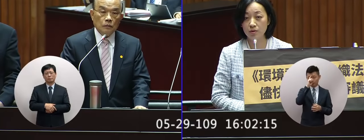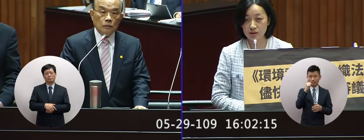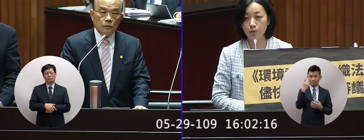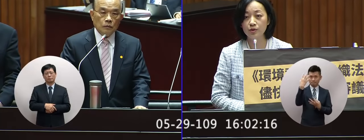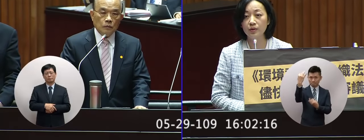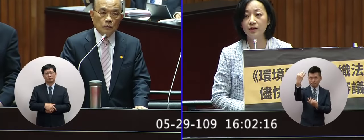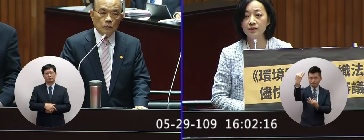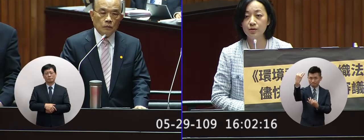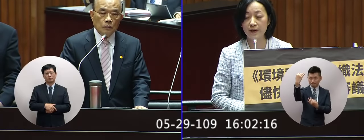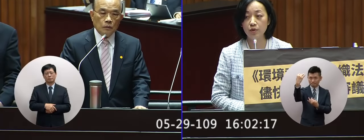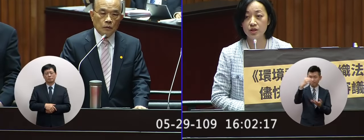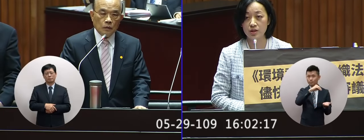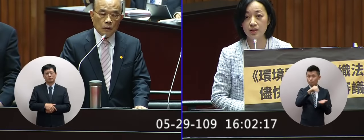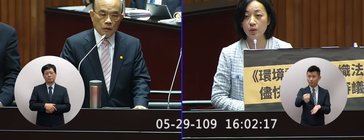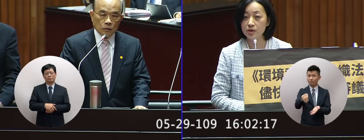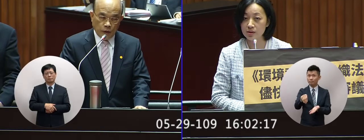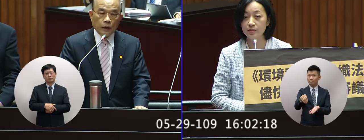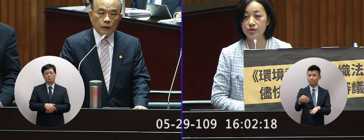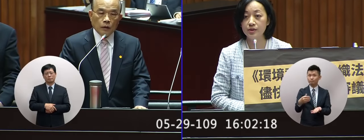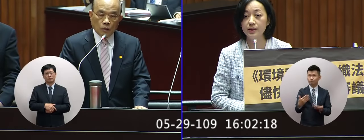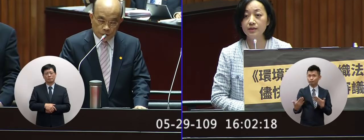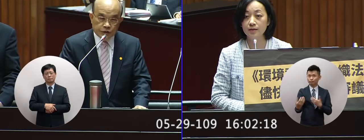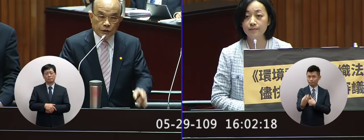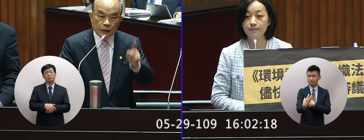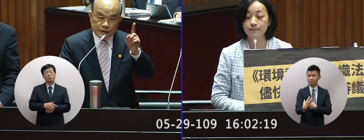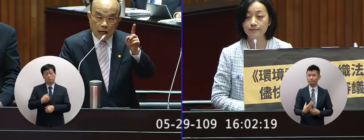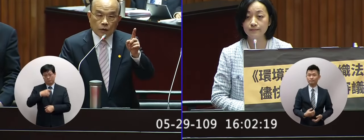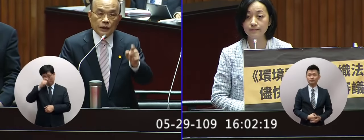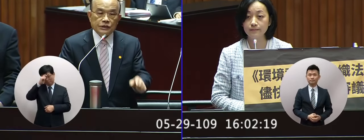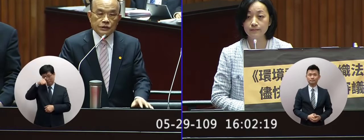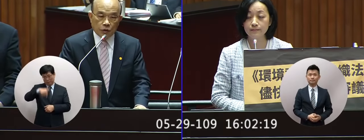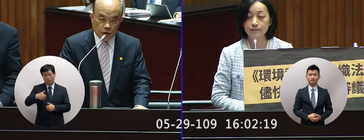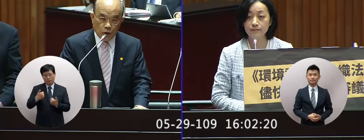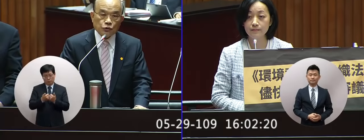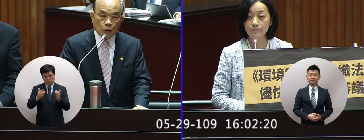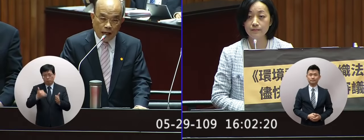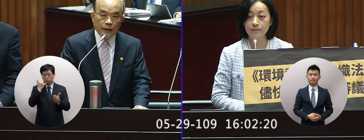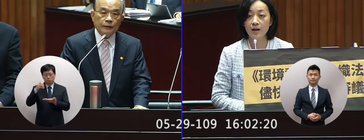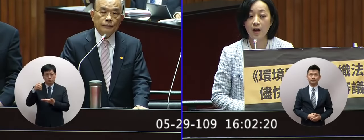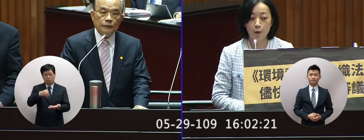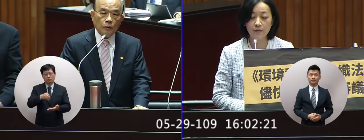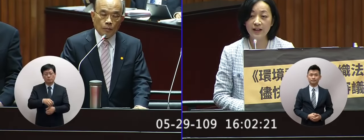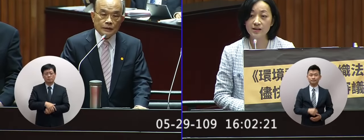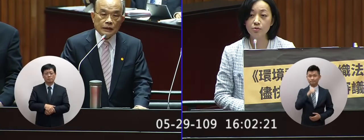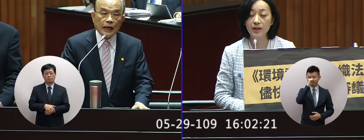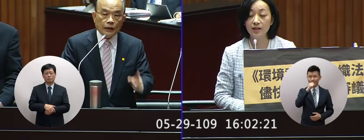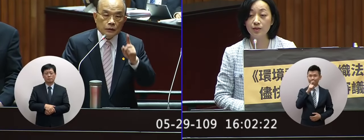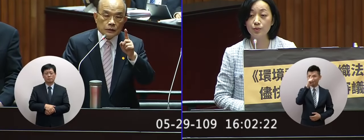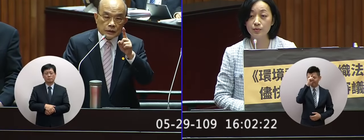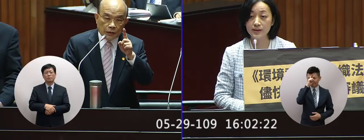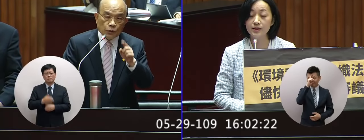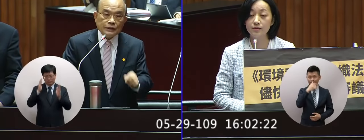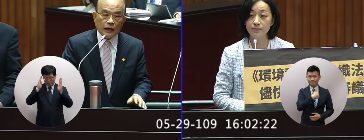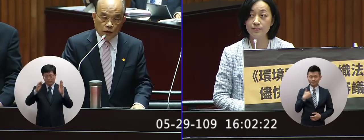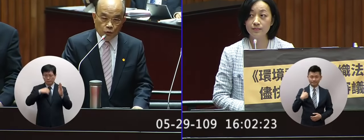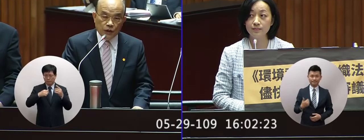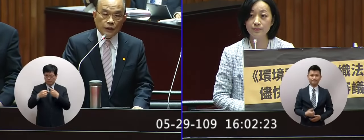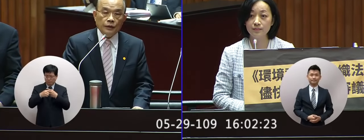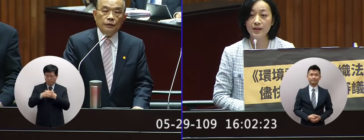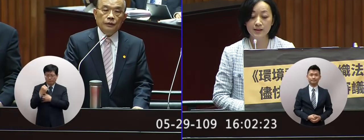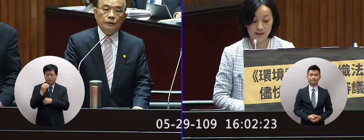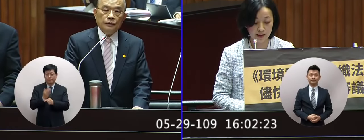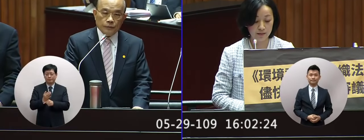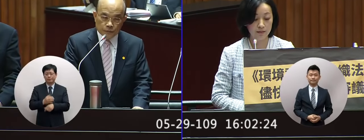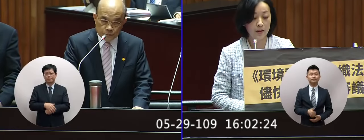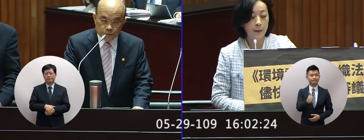确的知道说送到立法院的时间点会是什么时间。 我希望下个会期就能够送来。 好，我们非常希望他能够 正在做这样的努